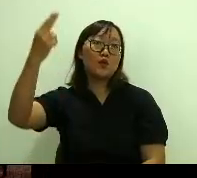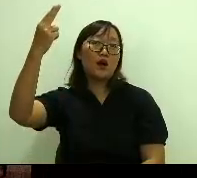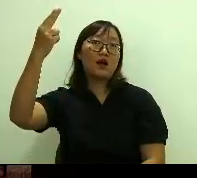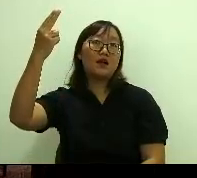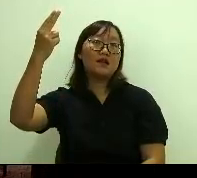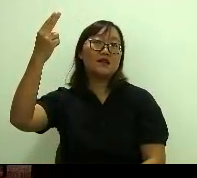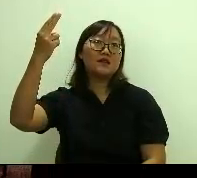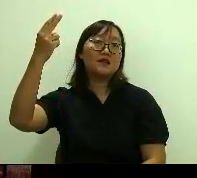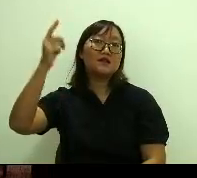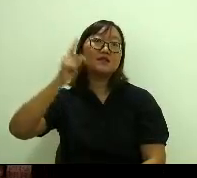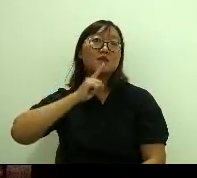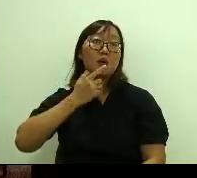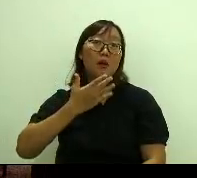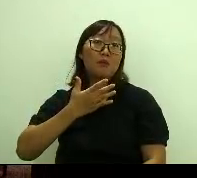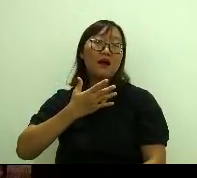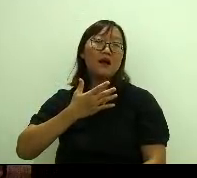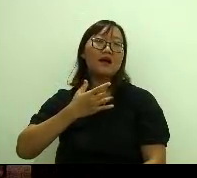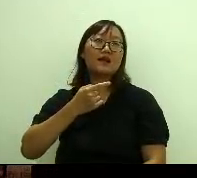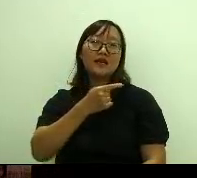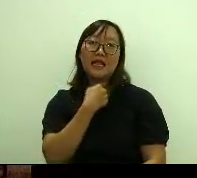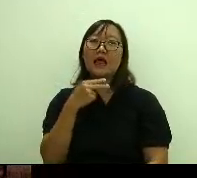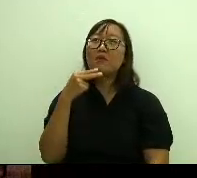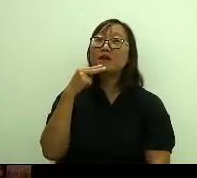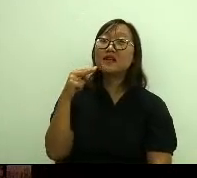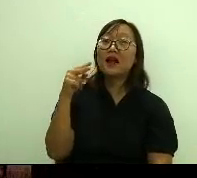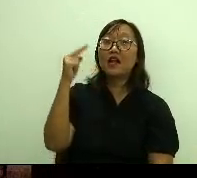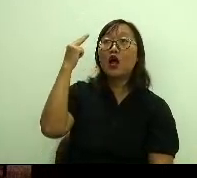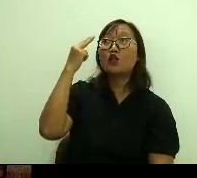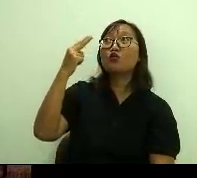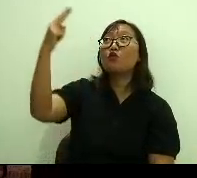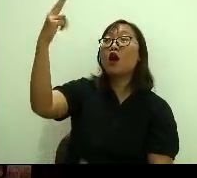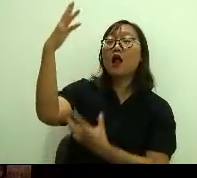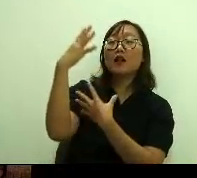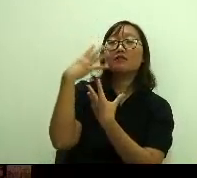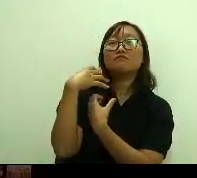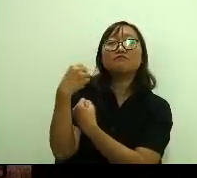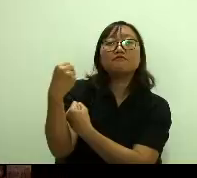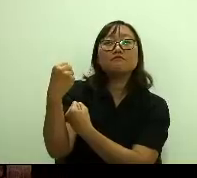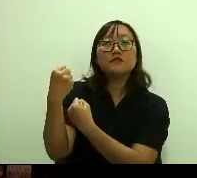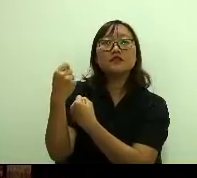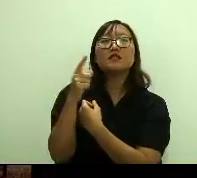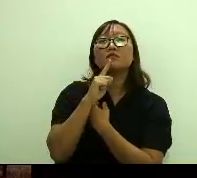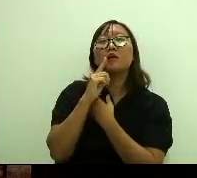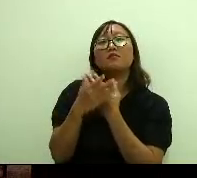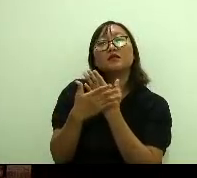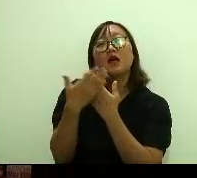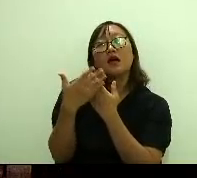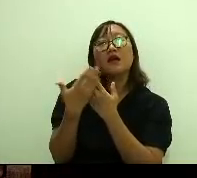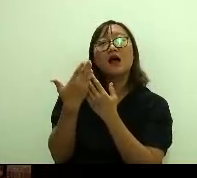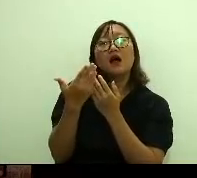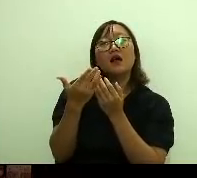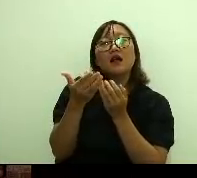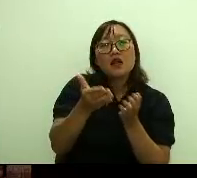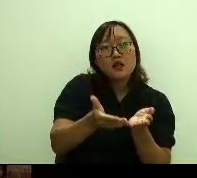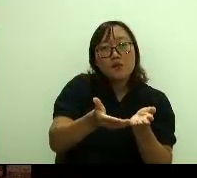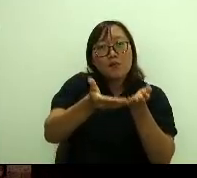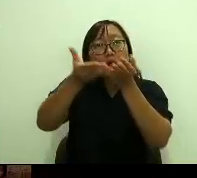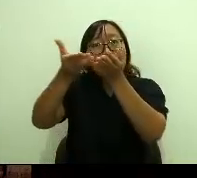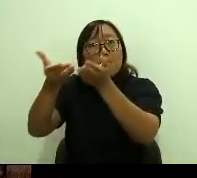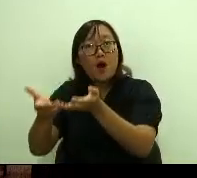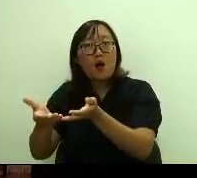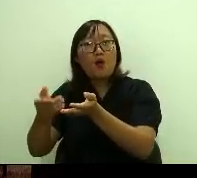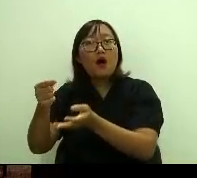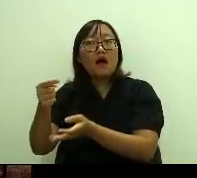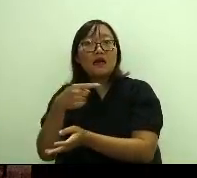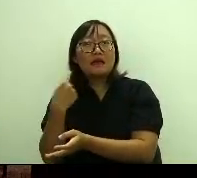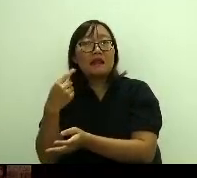ke pantai yang cerah dan hangat, menjadi persahabatan yang lebih dalam dengan Yesus Tuhan